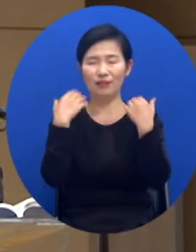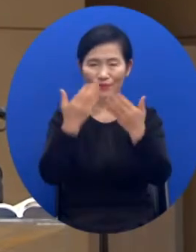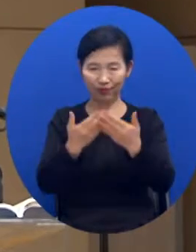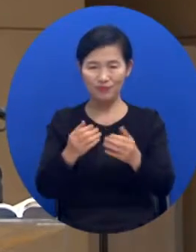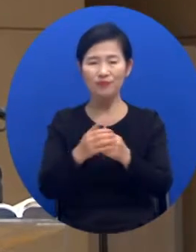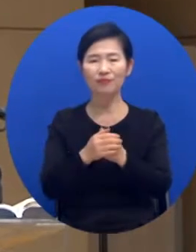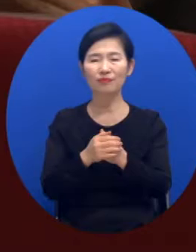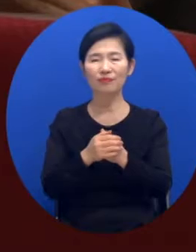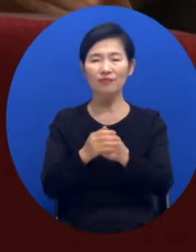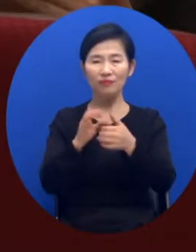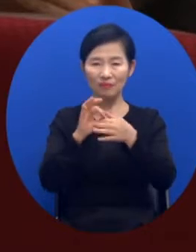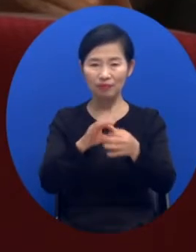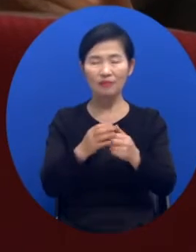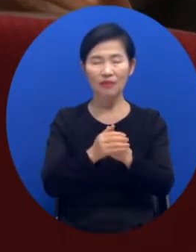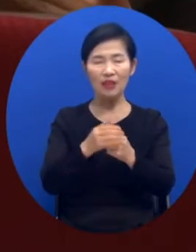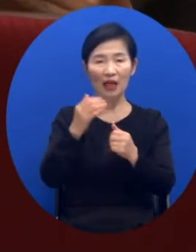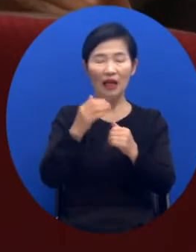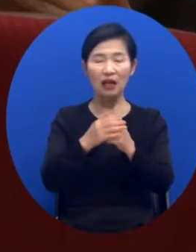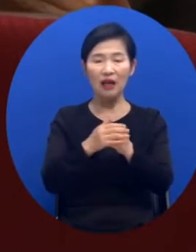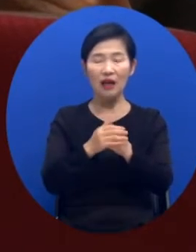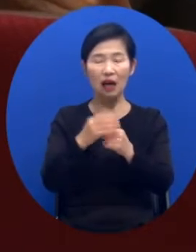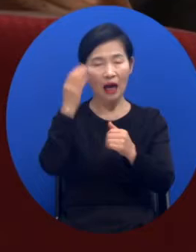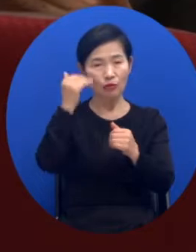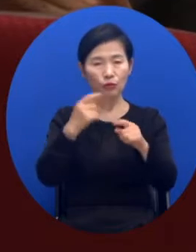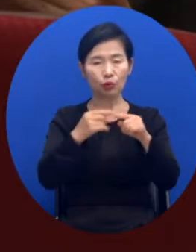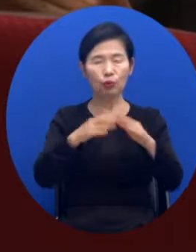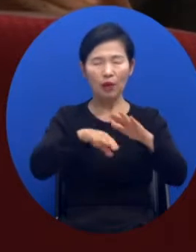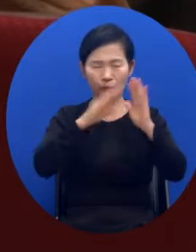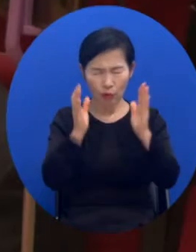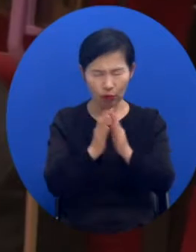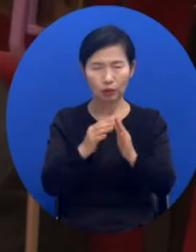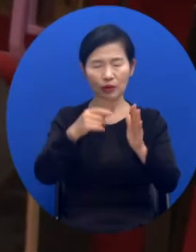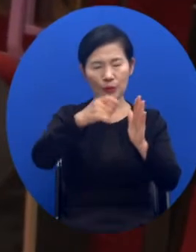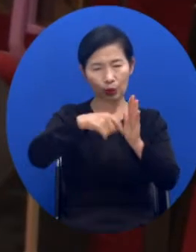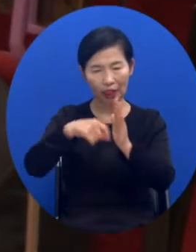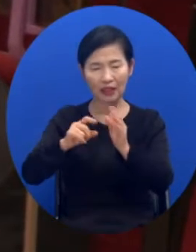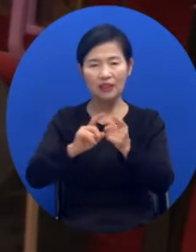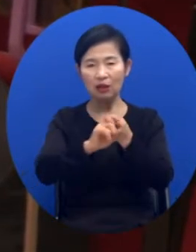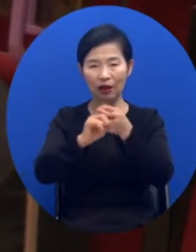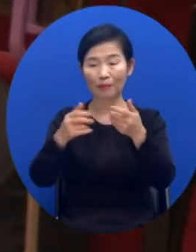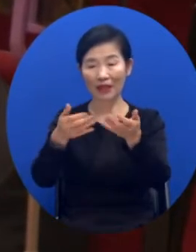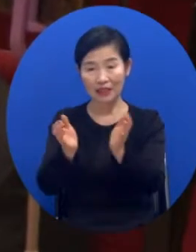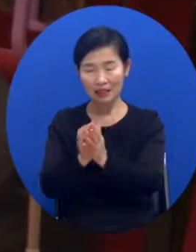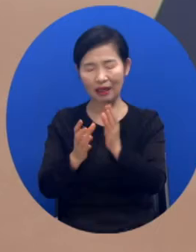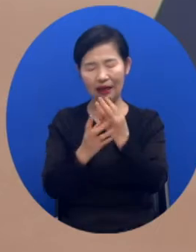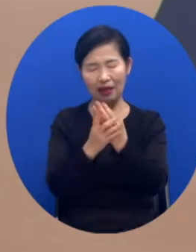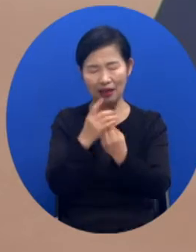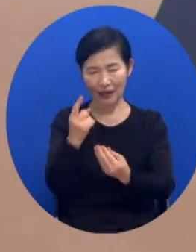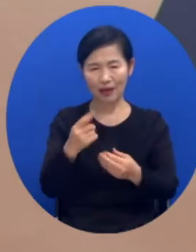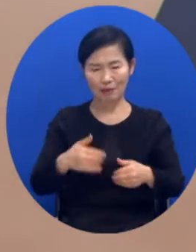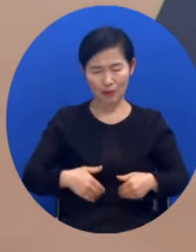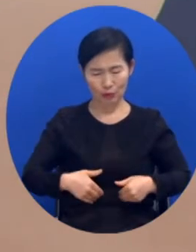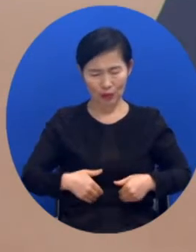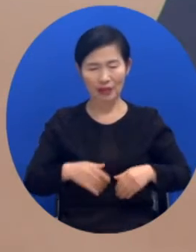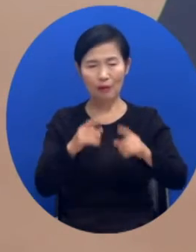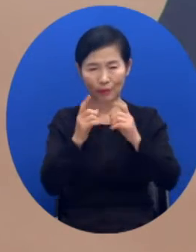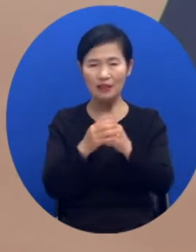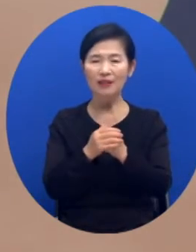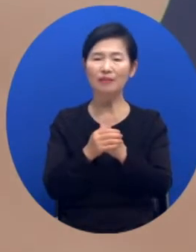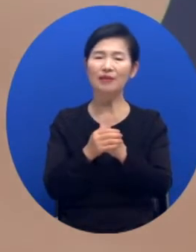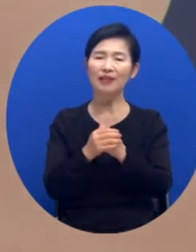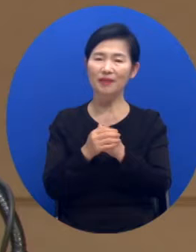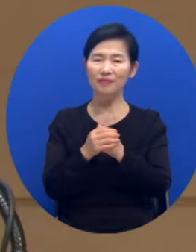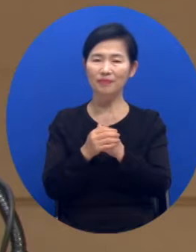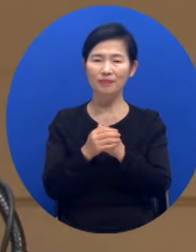여 한장총 을 비롯한 한국교회 모든 교단과 연합단체 가 하나 되어야 할 때 라며 연합과 일치 msd 강조했습니다